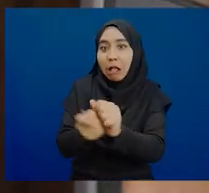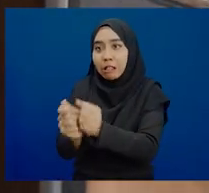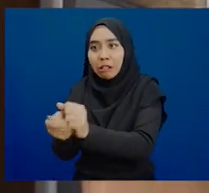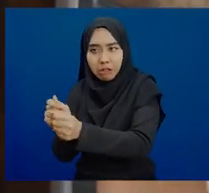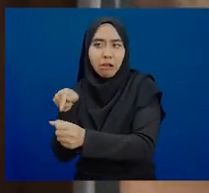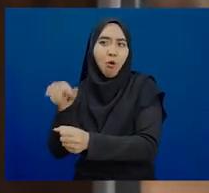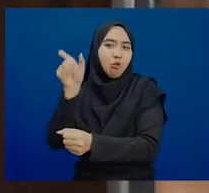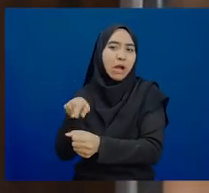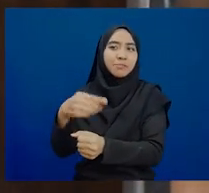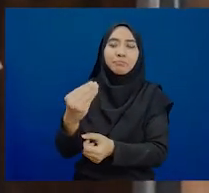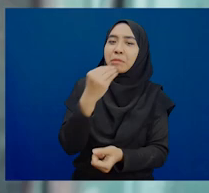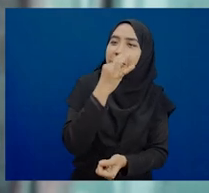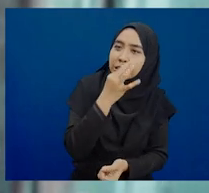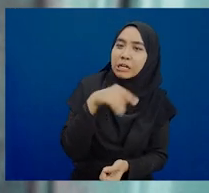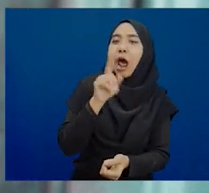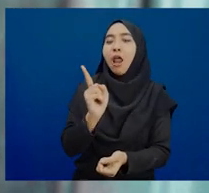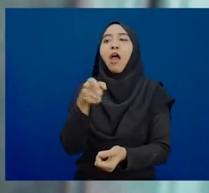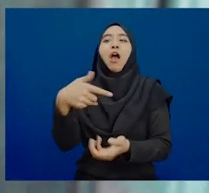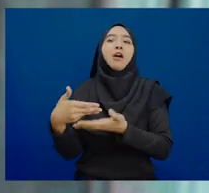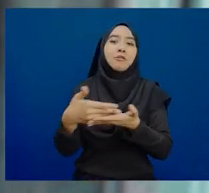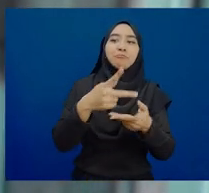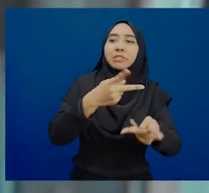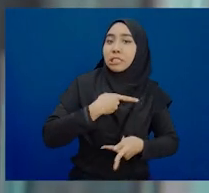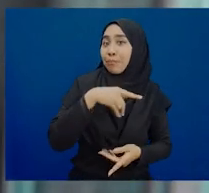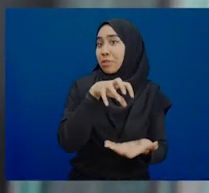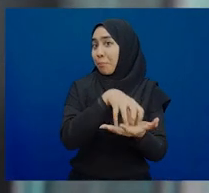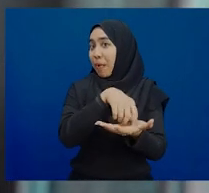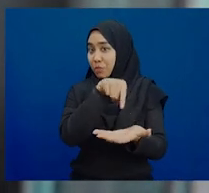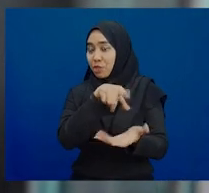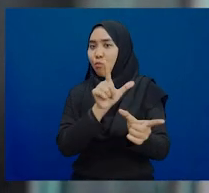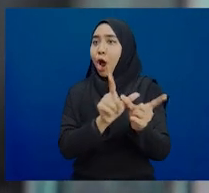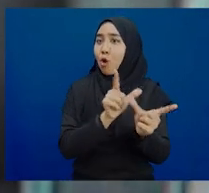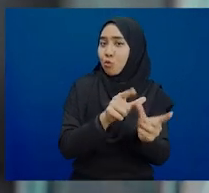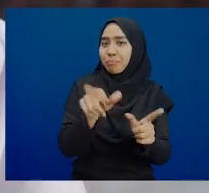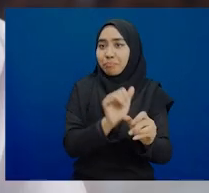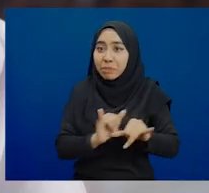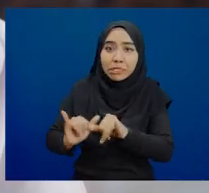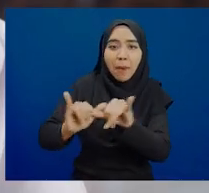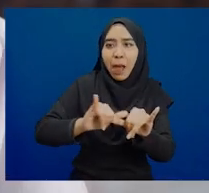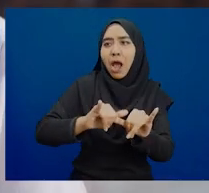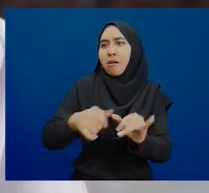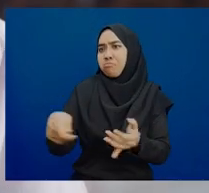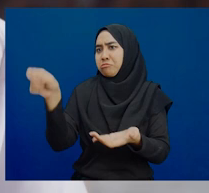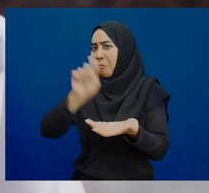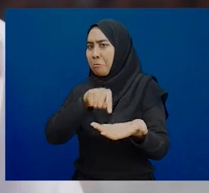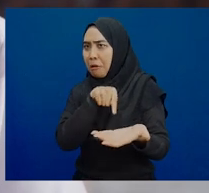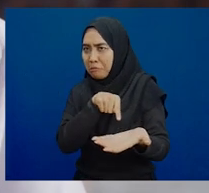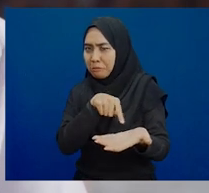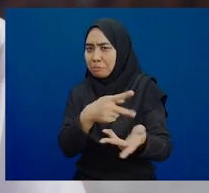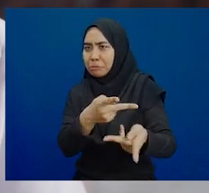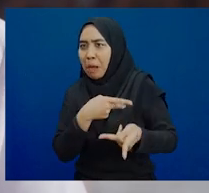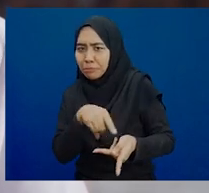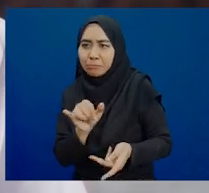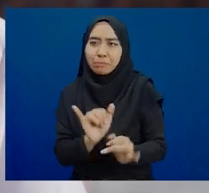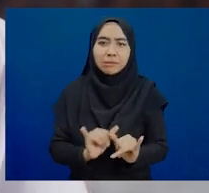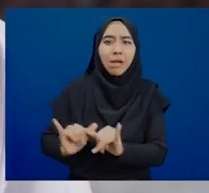Kripik itu dari anggota, itu dari anggota yang buat dititipkan di situ. Juga kemarin panenan gabah itu dalam